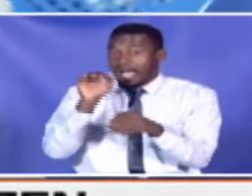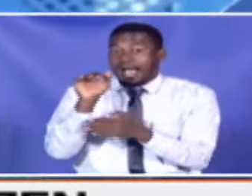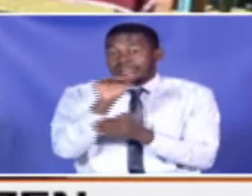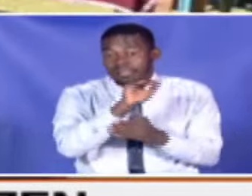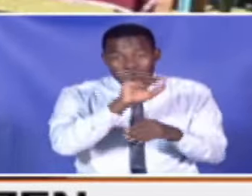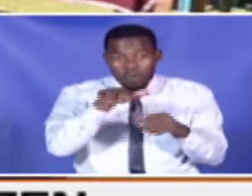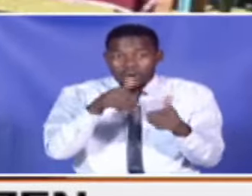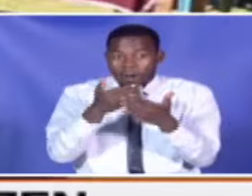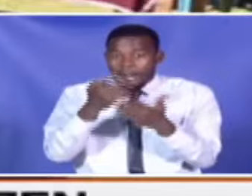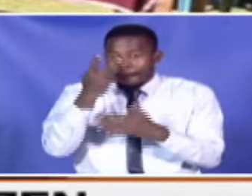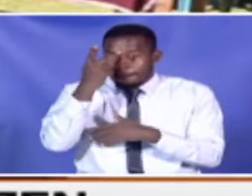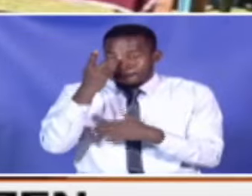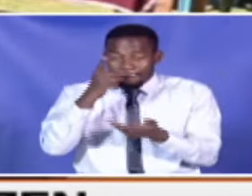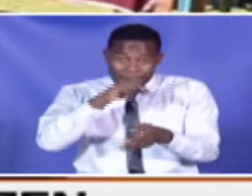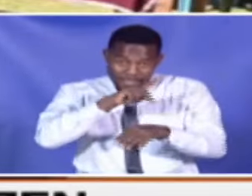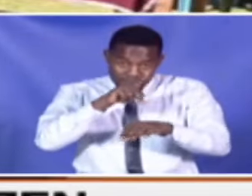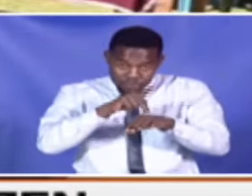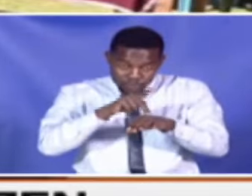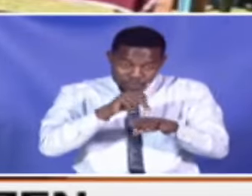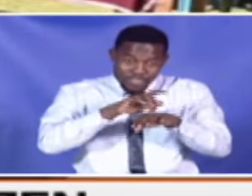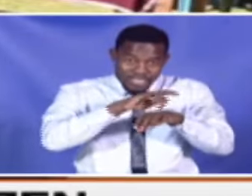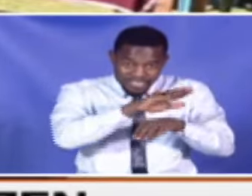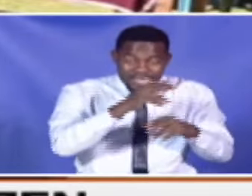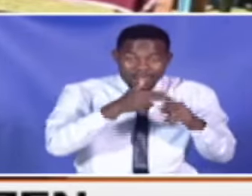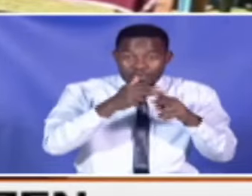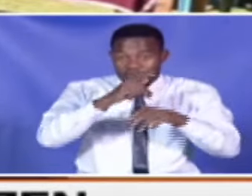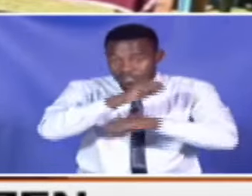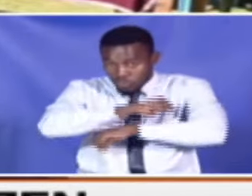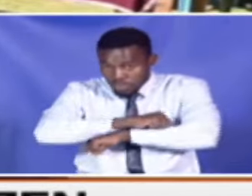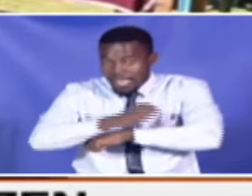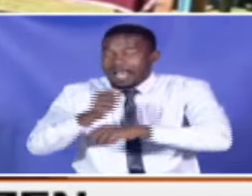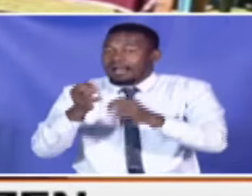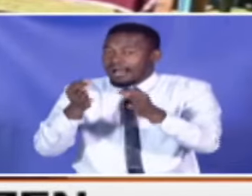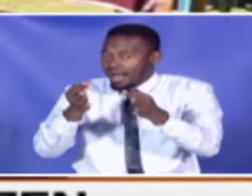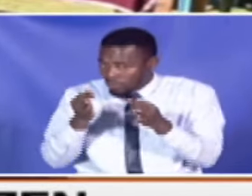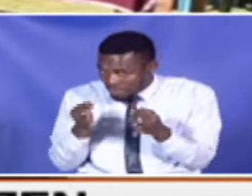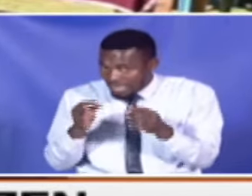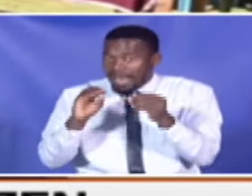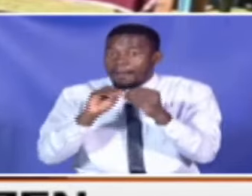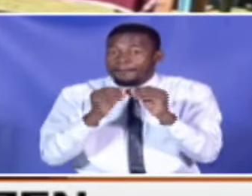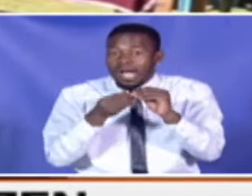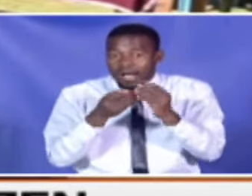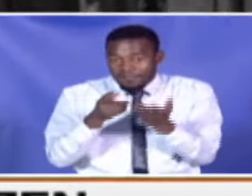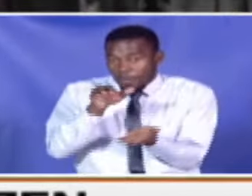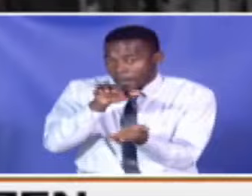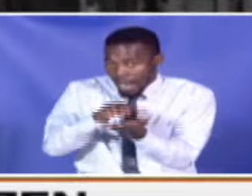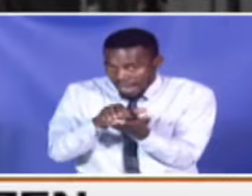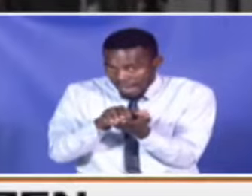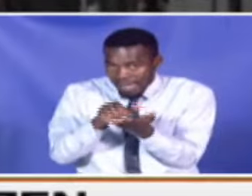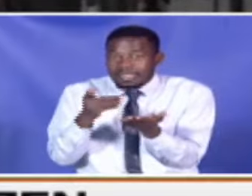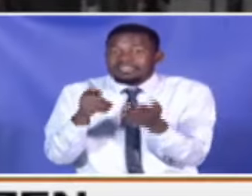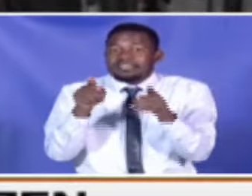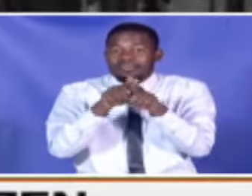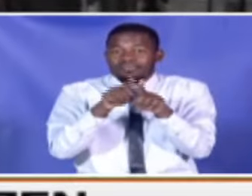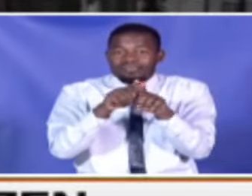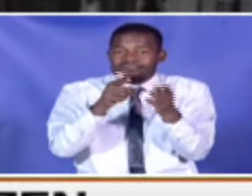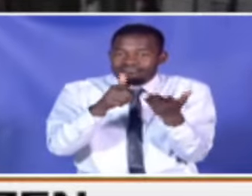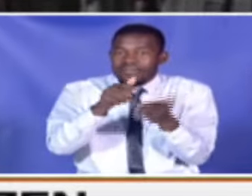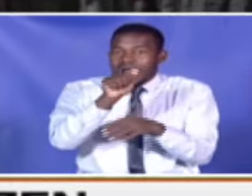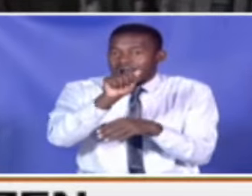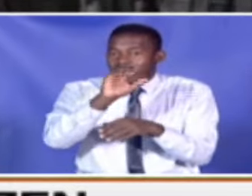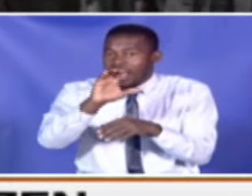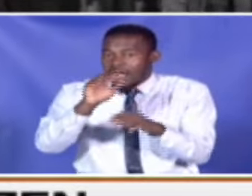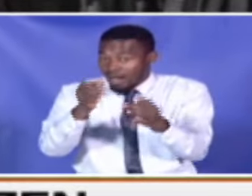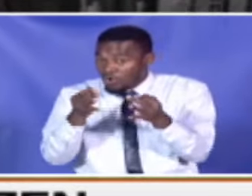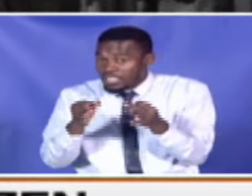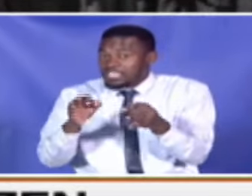kutuma benki jina la akaunti ya benki, nambari ya akaunti ya benki, tawi na kodi ya tawi hilo.